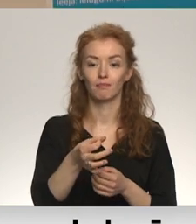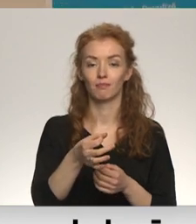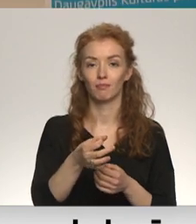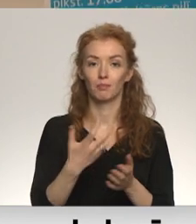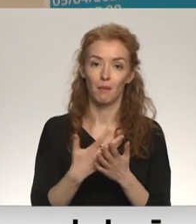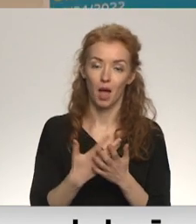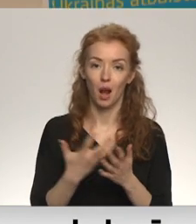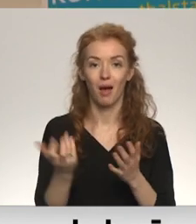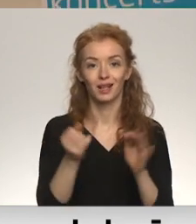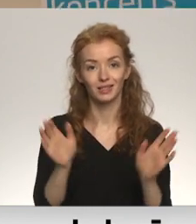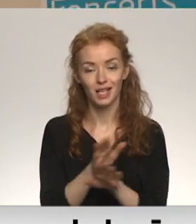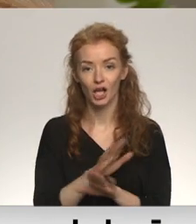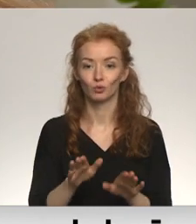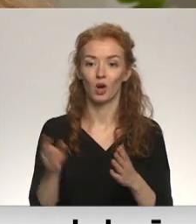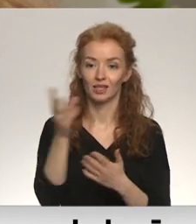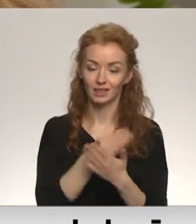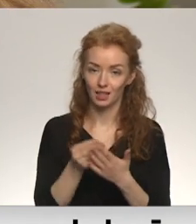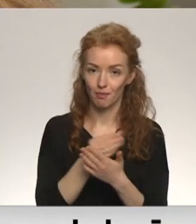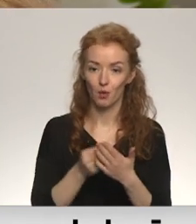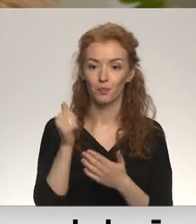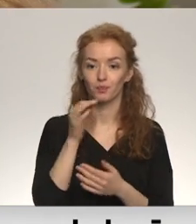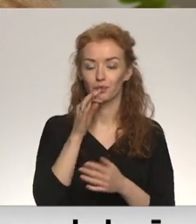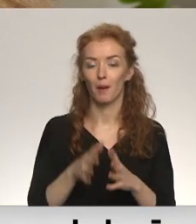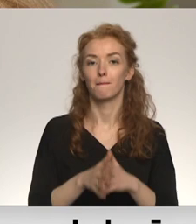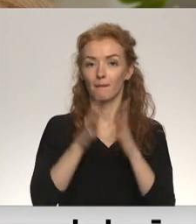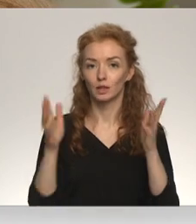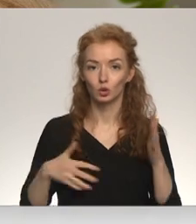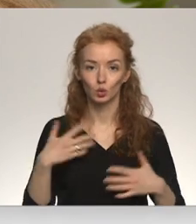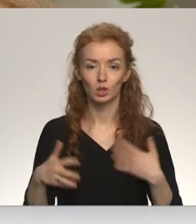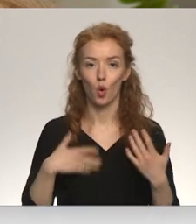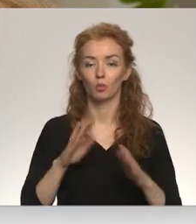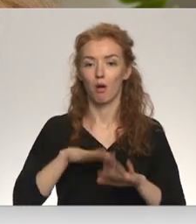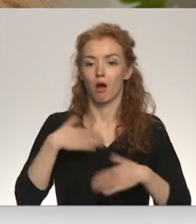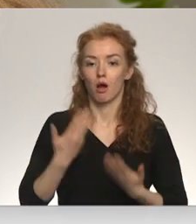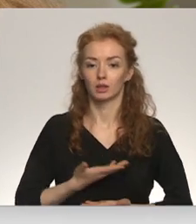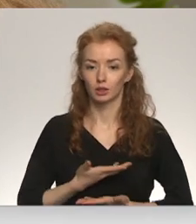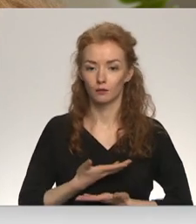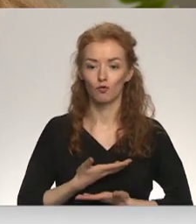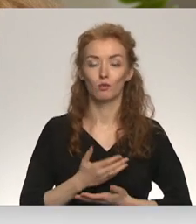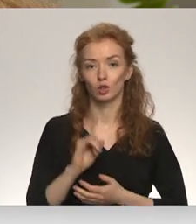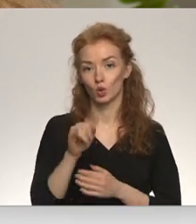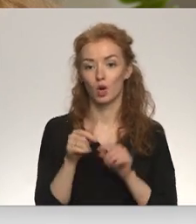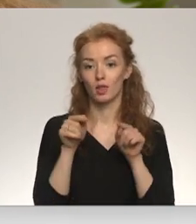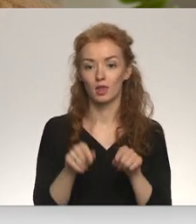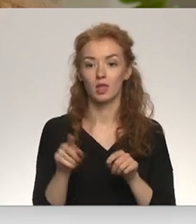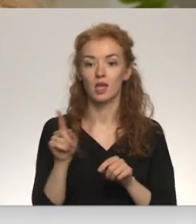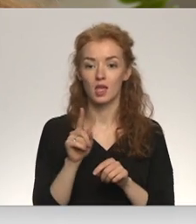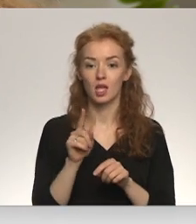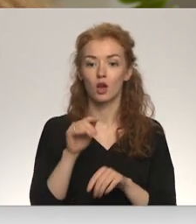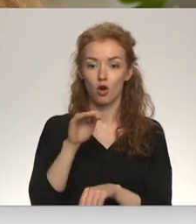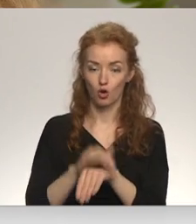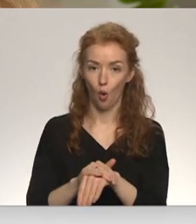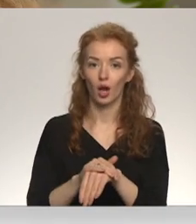dziesmās, zīmējumos. Milzīgs uztraukums, pārdzīvojums, jo tie ir konkrēti cilvēki, kurus